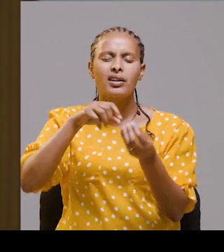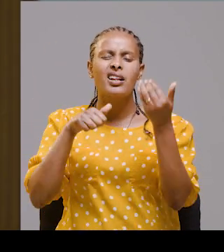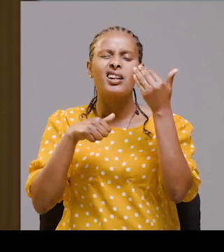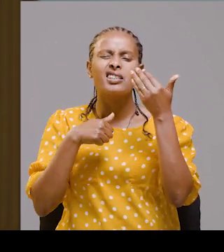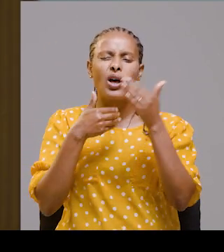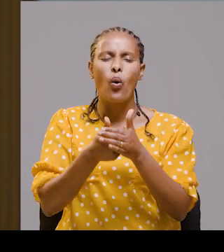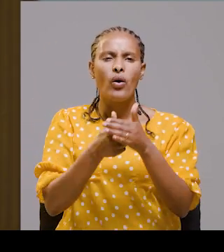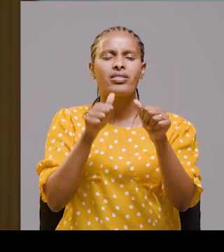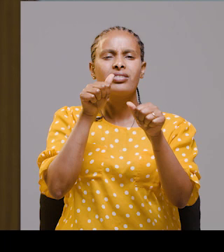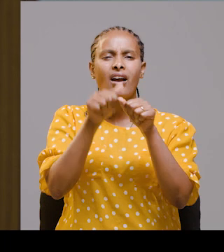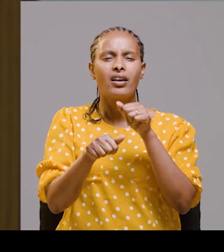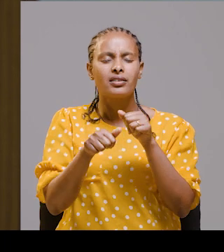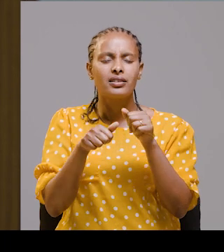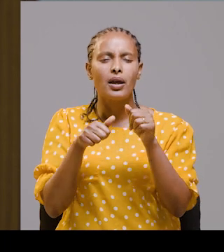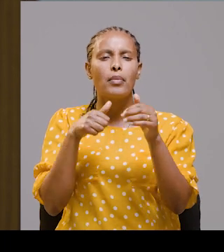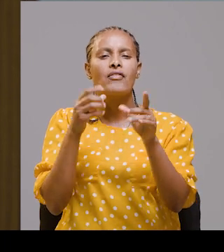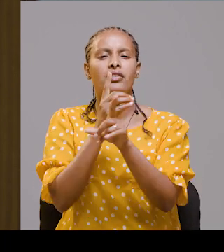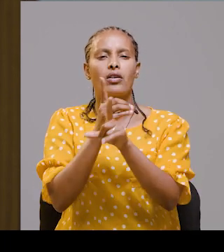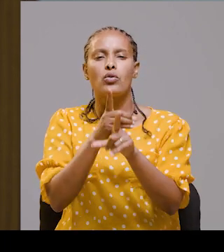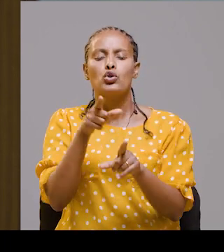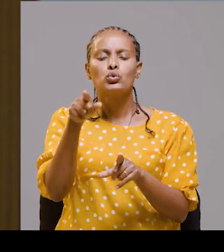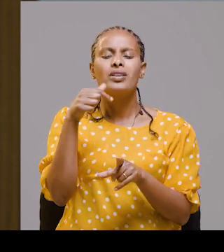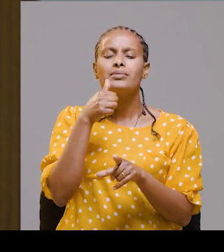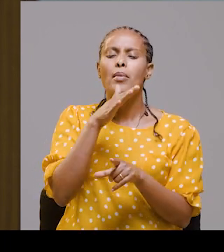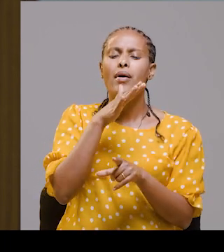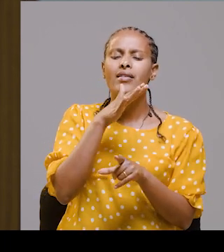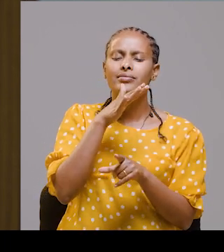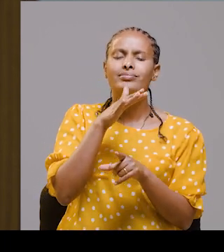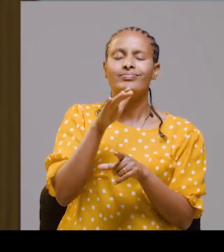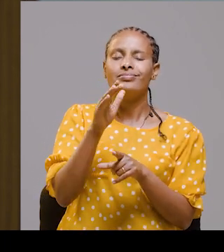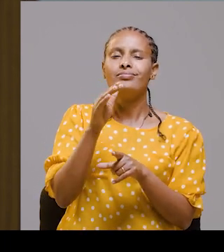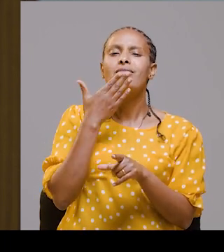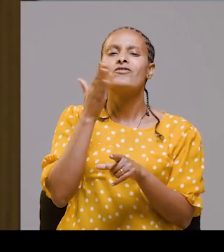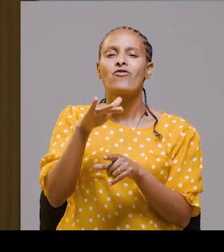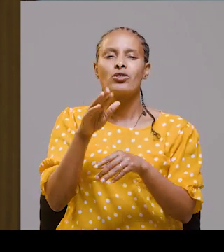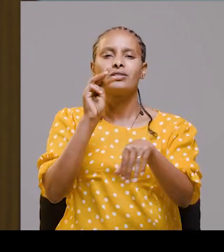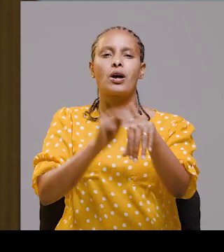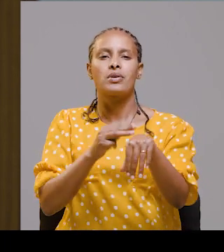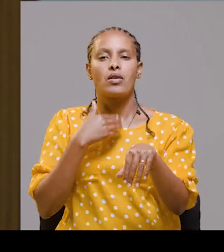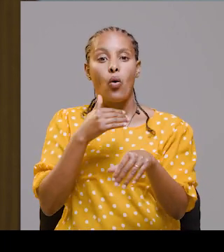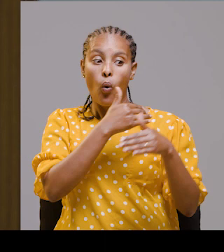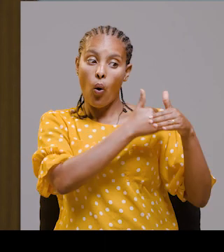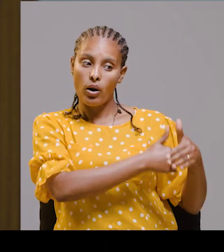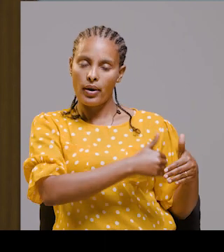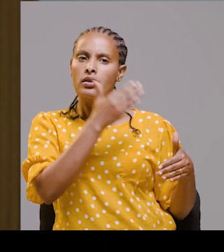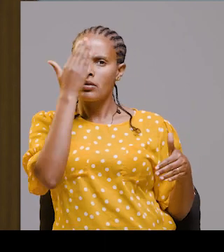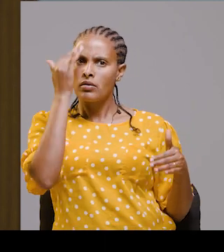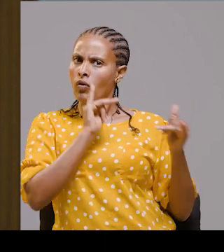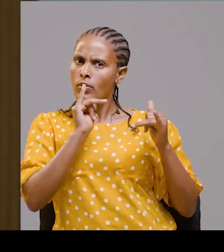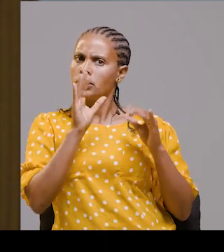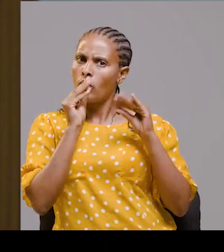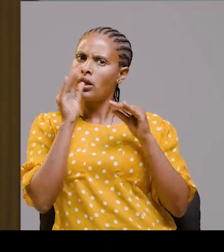ጥቃት የሚፈጥረው እሷ ላይ የሚያጠላው ጥላ አለ። ጎረቤቶች ሊያውቁ ይችላሉ። አካባቢ